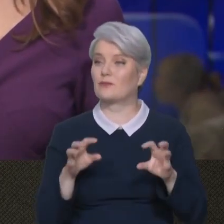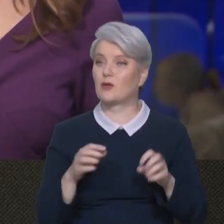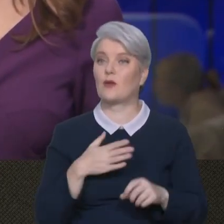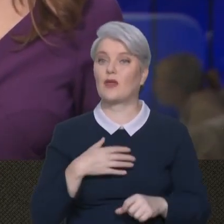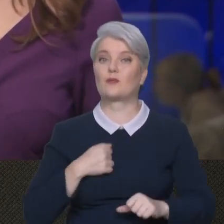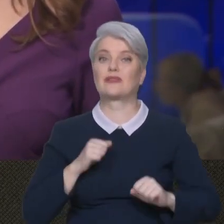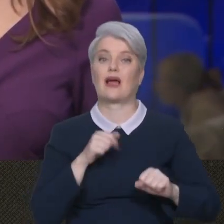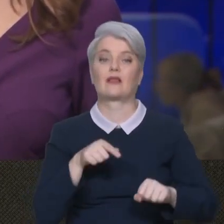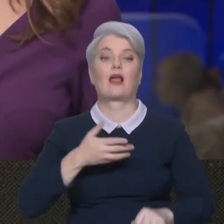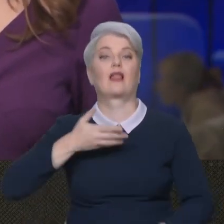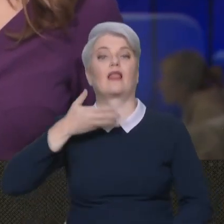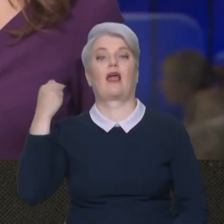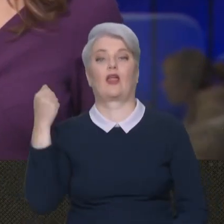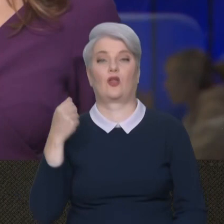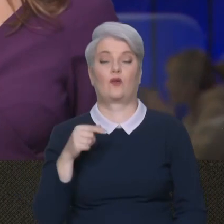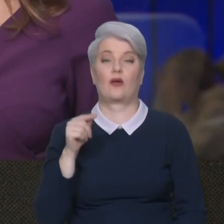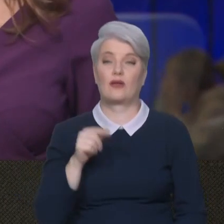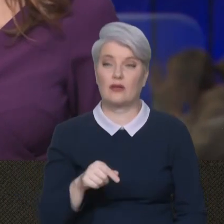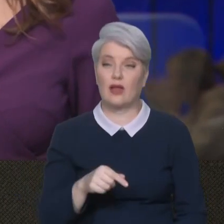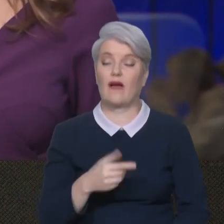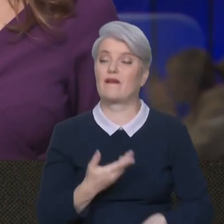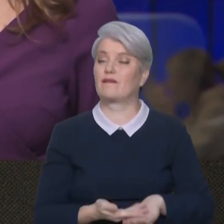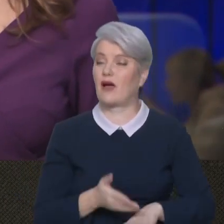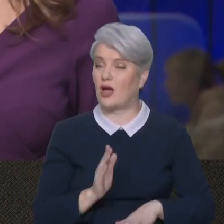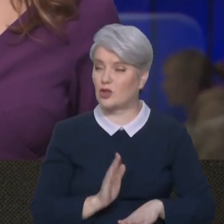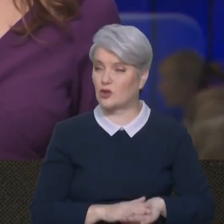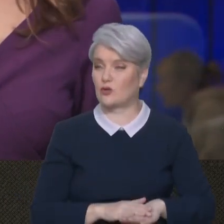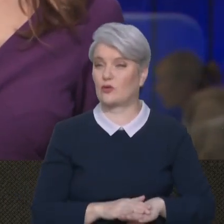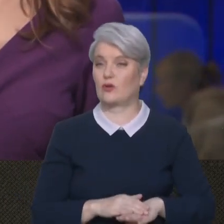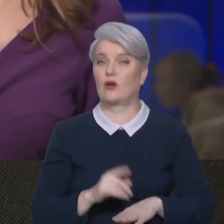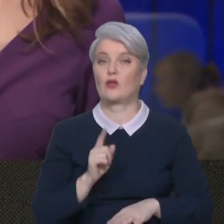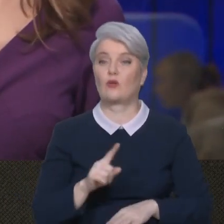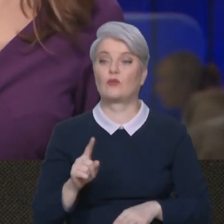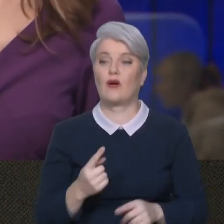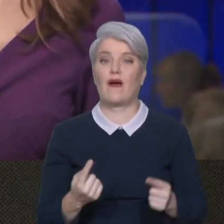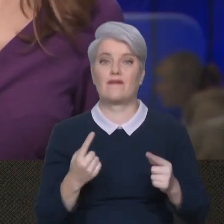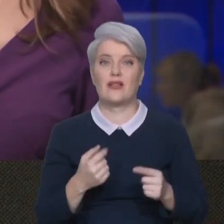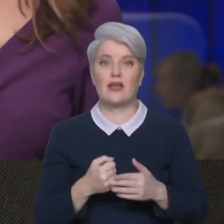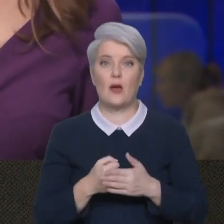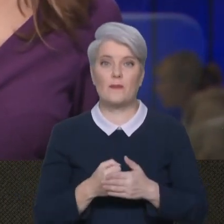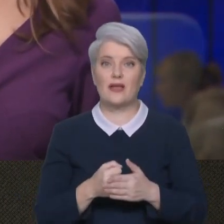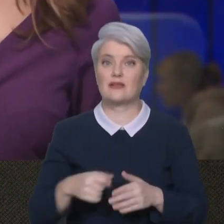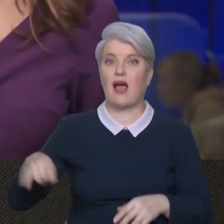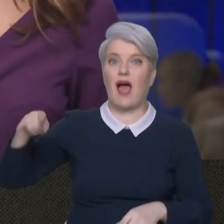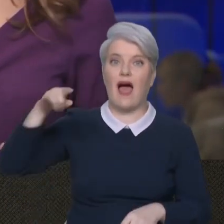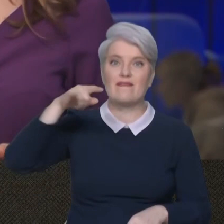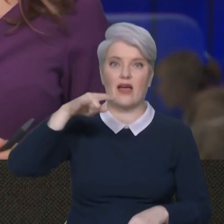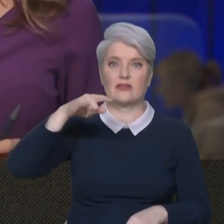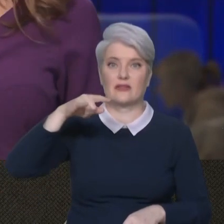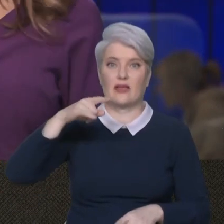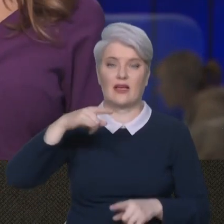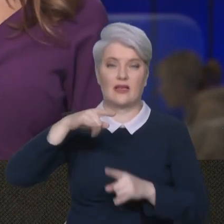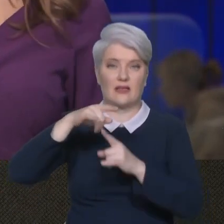нашим захисникам там легко. Там однозначно. По-любому, зокрема тому, що великий пресинг їхньої авіації. Так. Оці от